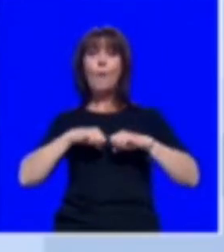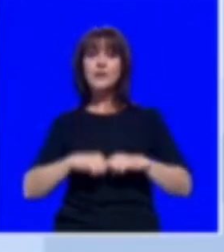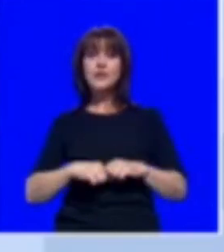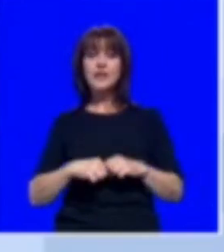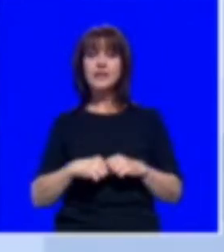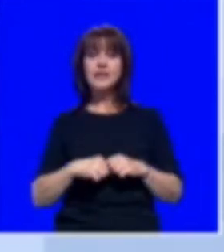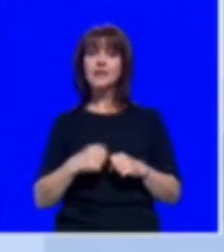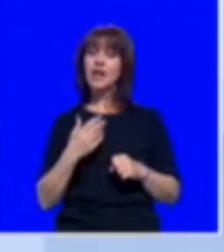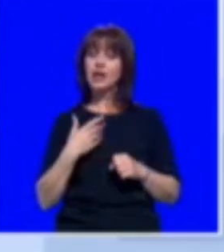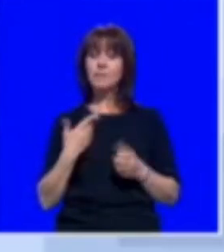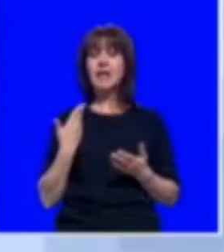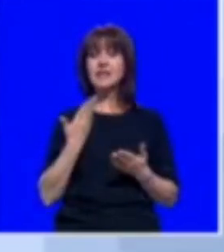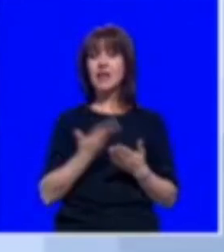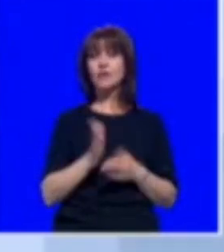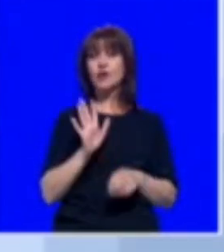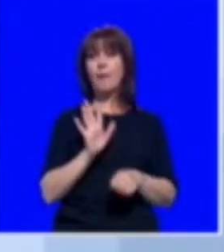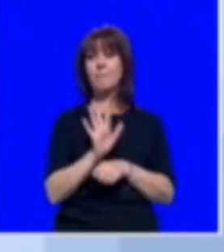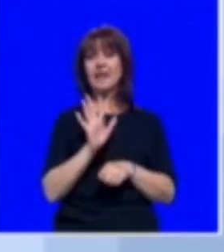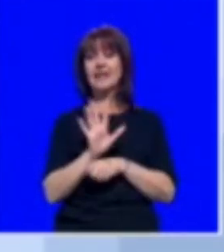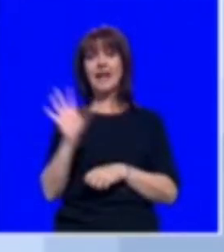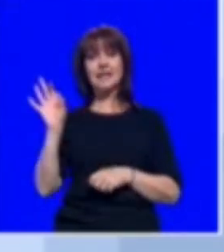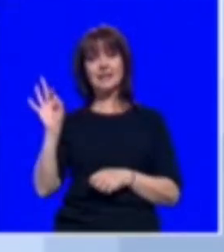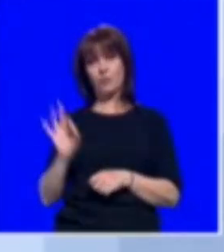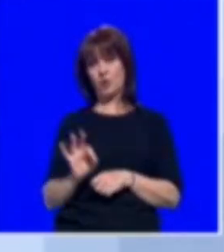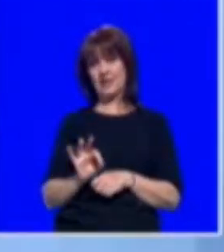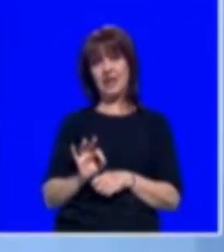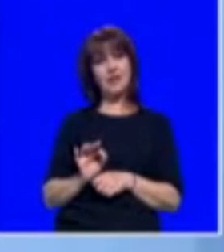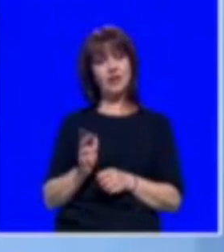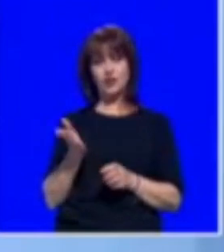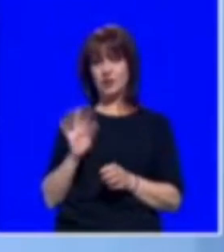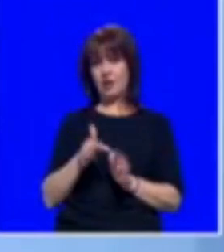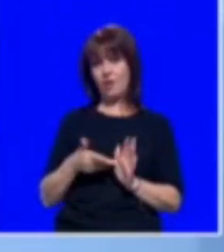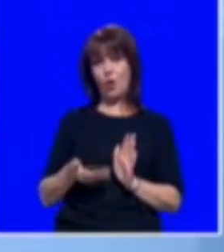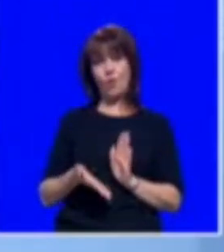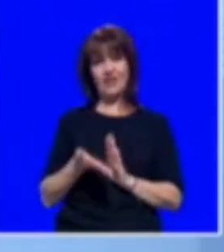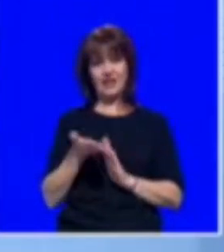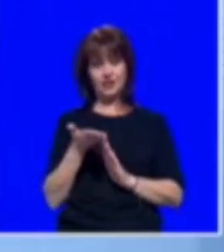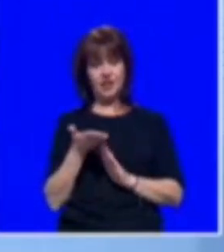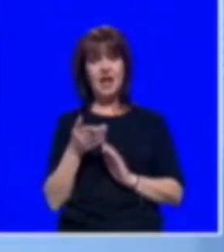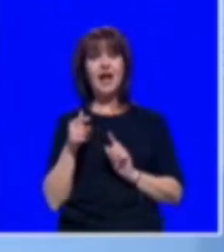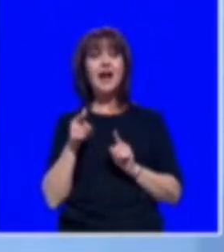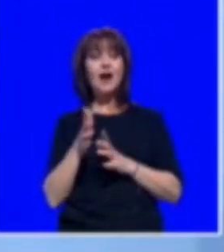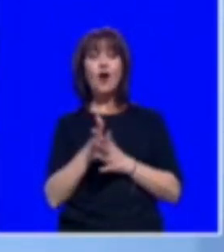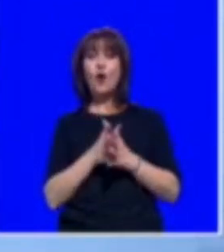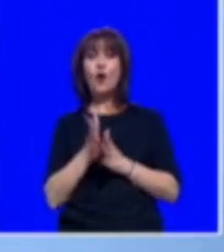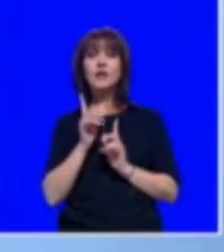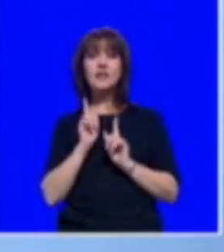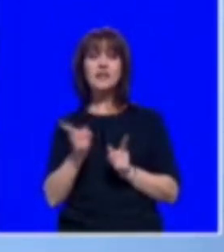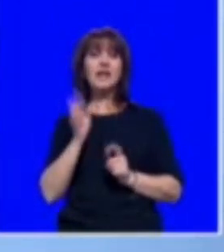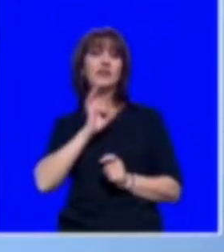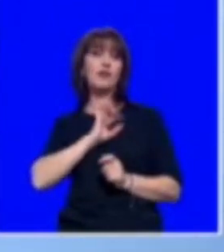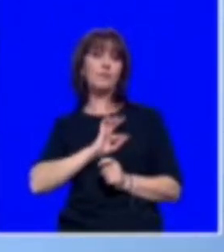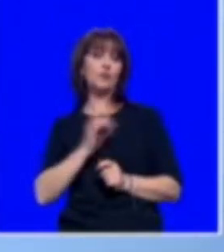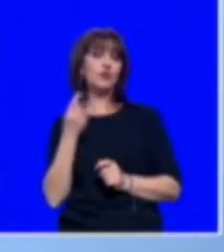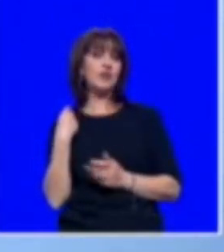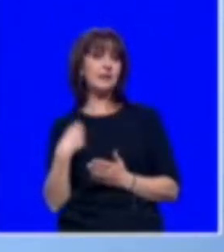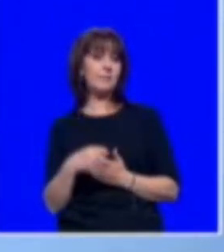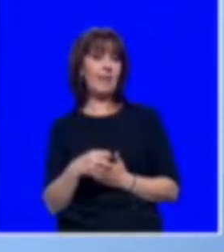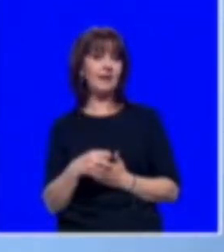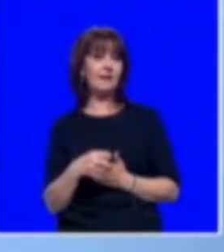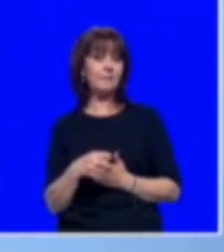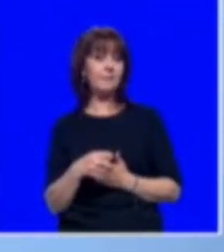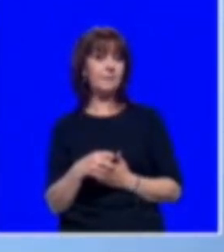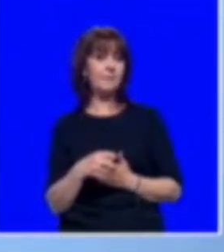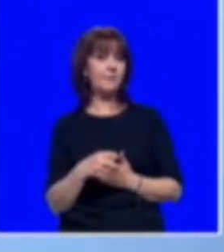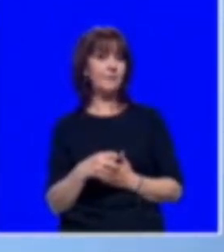за общинската администрация, която е и държавна администрация. Но така или иначе, тези хора трябва да получат тези средства. И какво се оказва